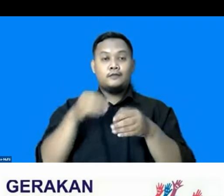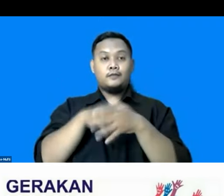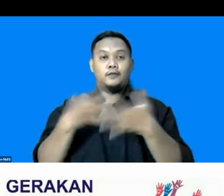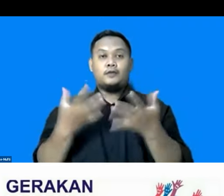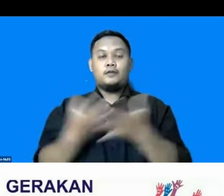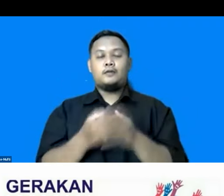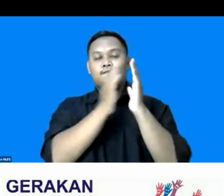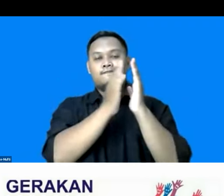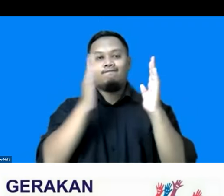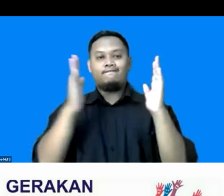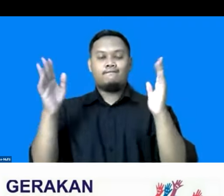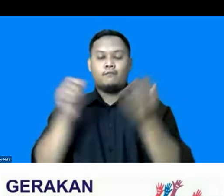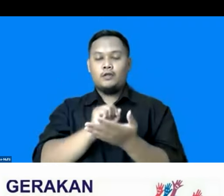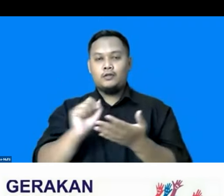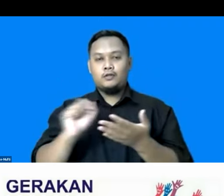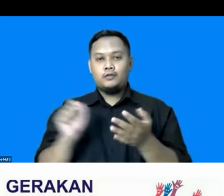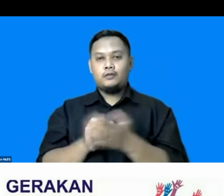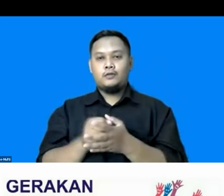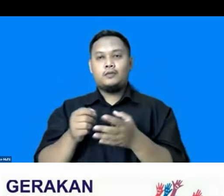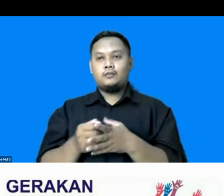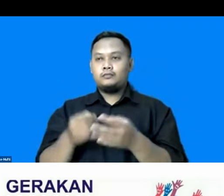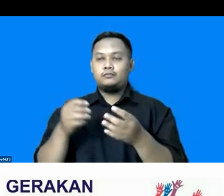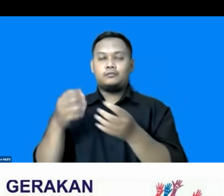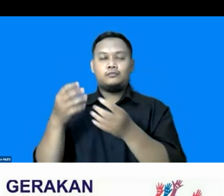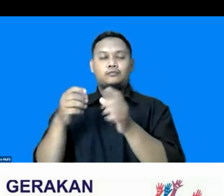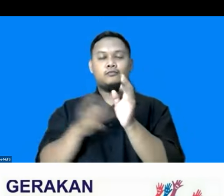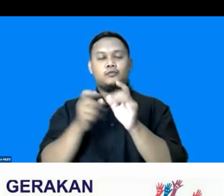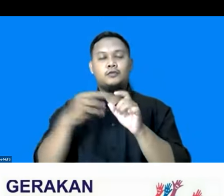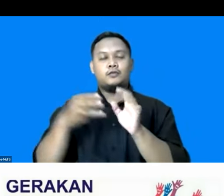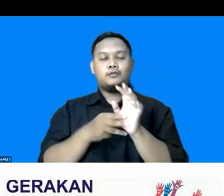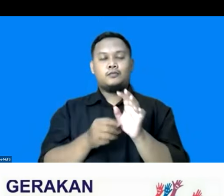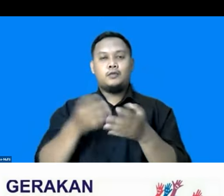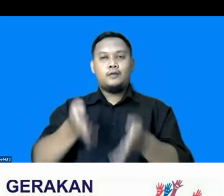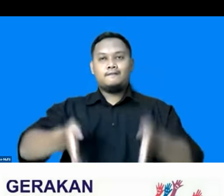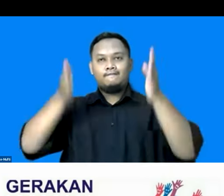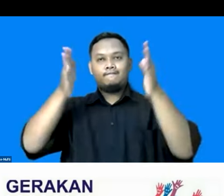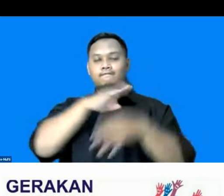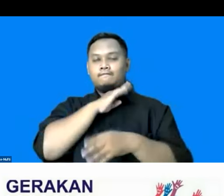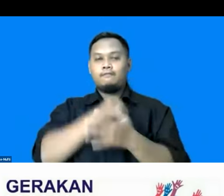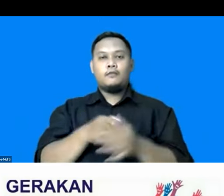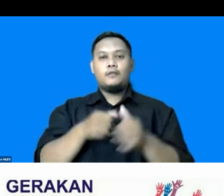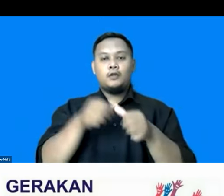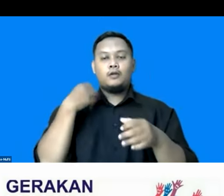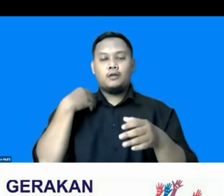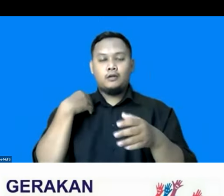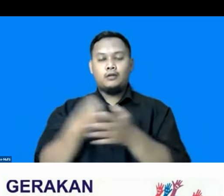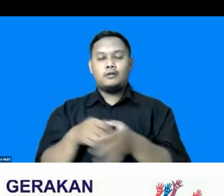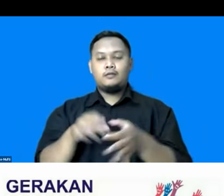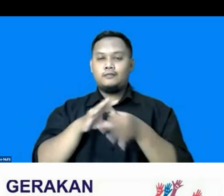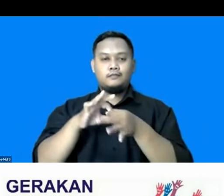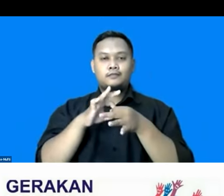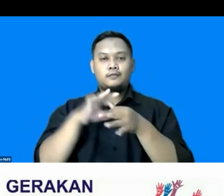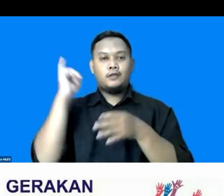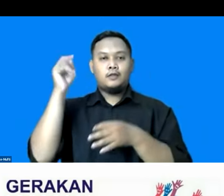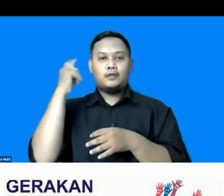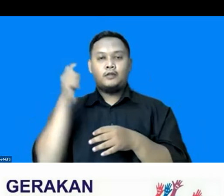perpustakaan, sekolah, museum, dan asrama, dan bekerja sama dengan mitra internasional seperti